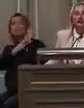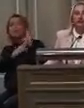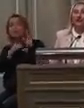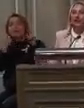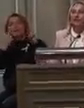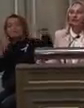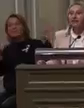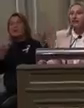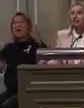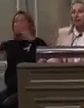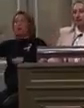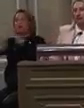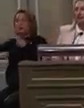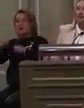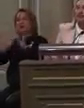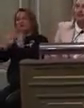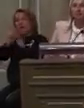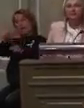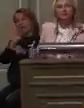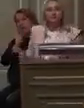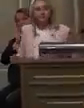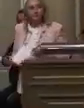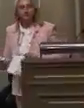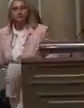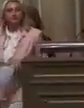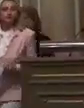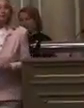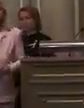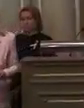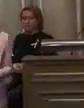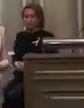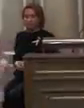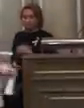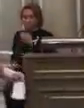tako vas glas prati. Hvala lijepo.